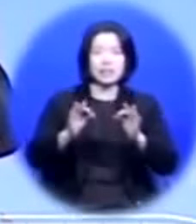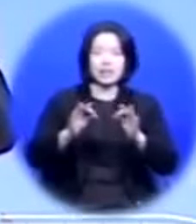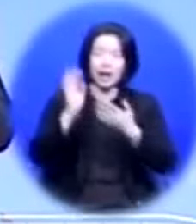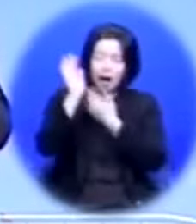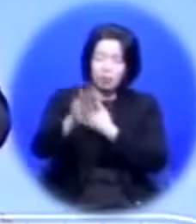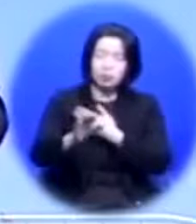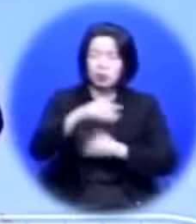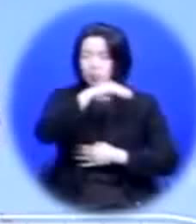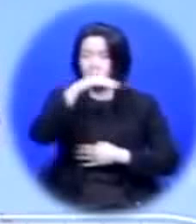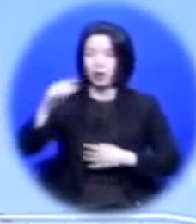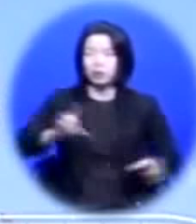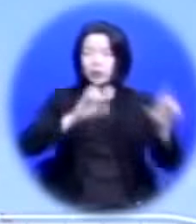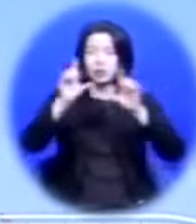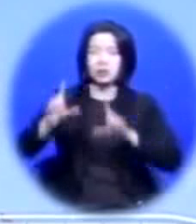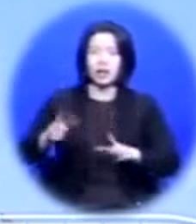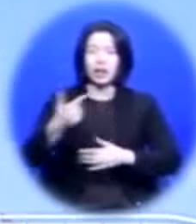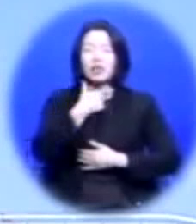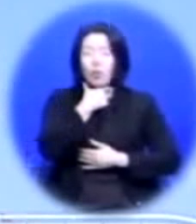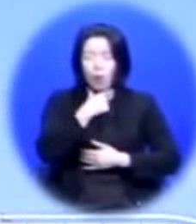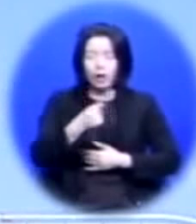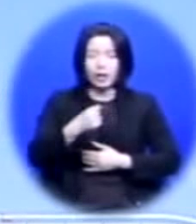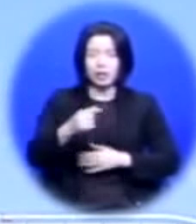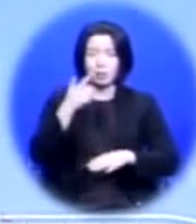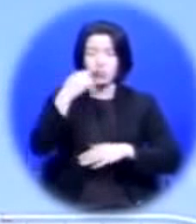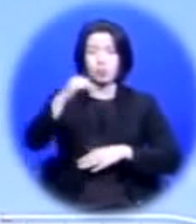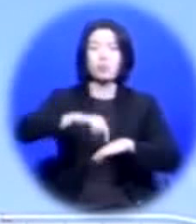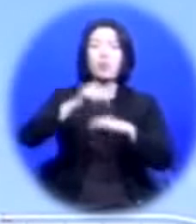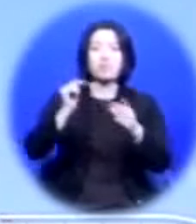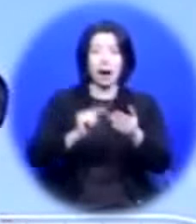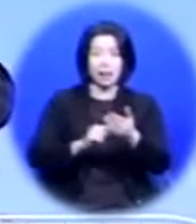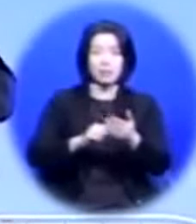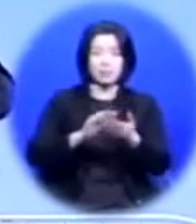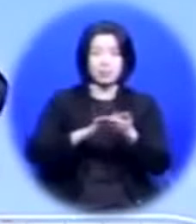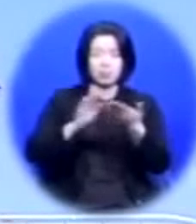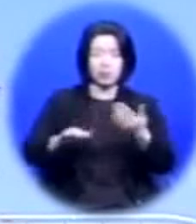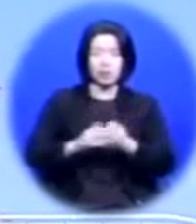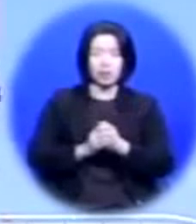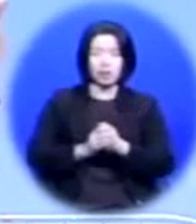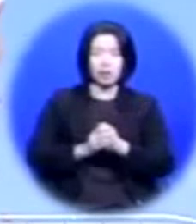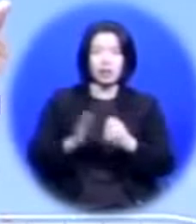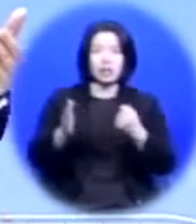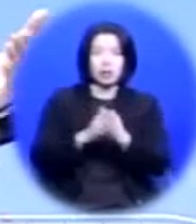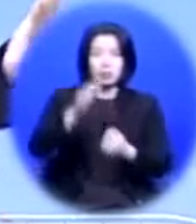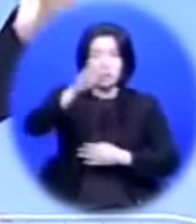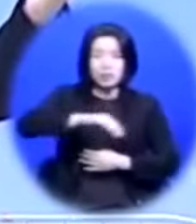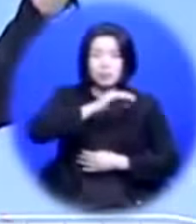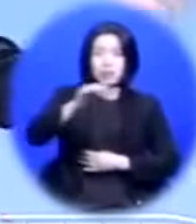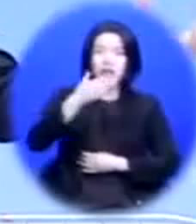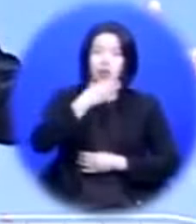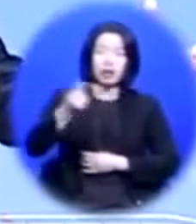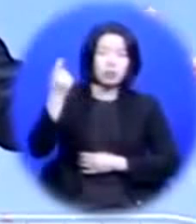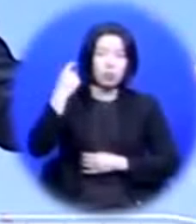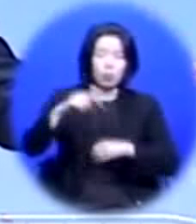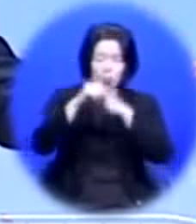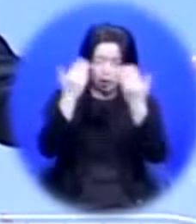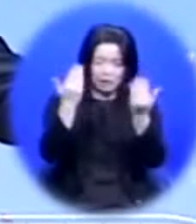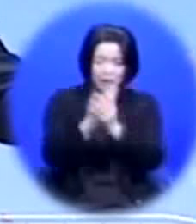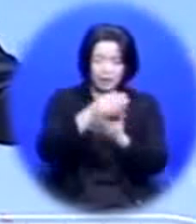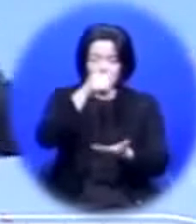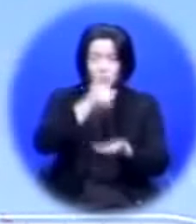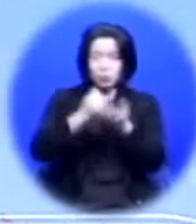원하는 부모의 마음이 아니겠습니까 그러므로 여러분 십자가의 복음 완전한 속주의